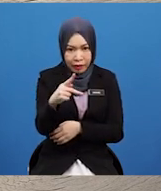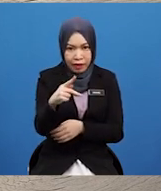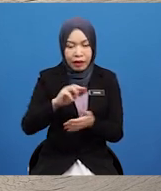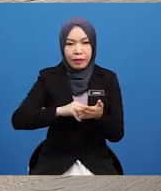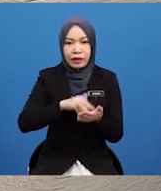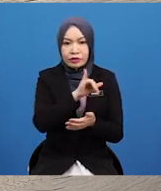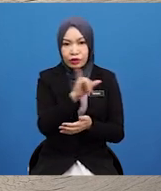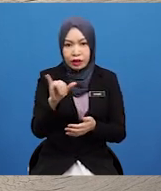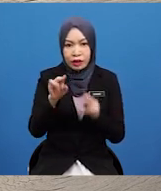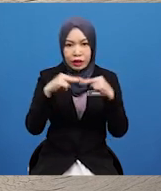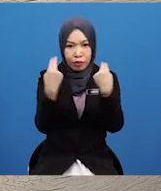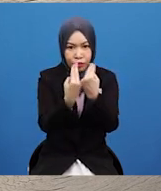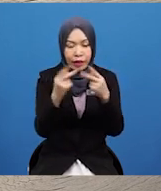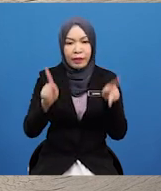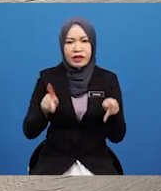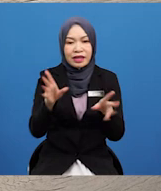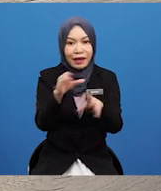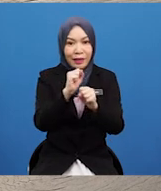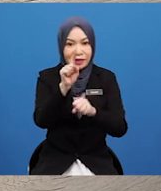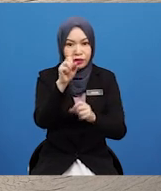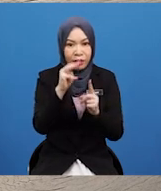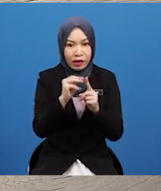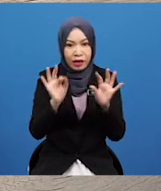Pelajar dapat satu markah jika betul.